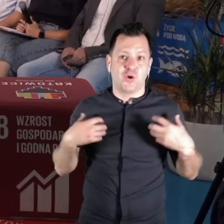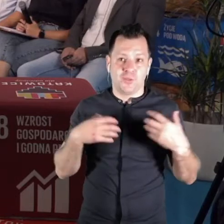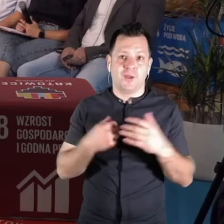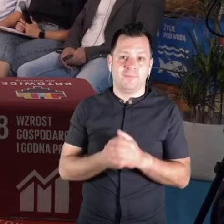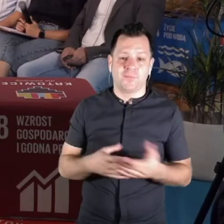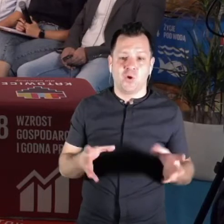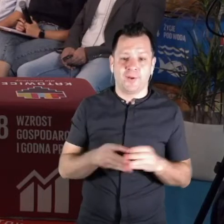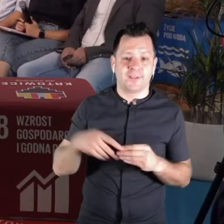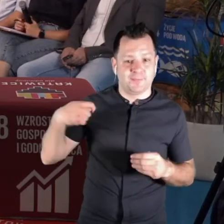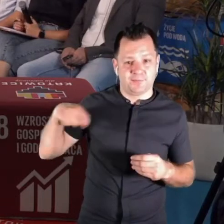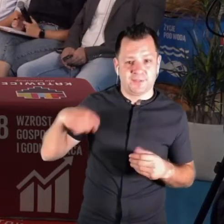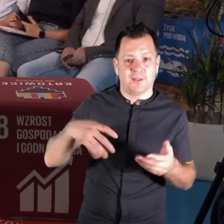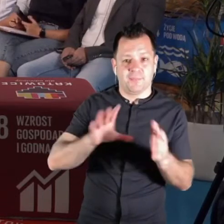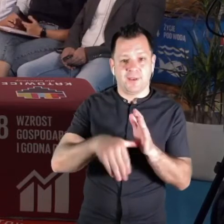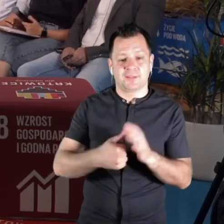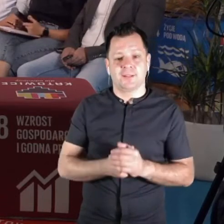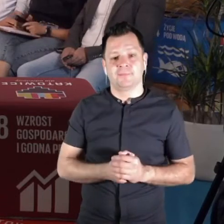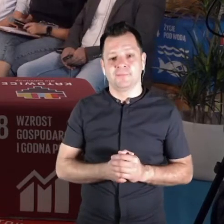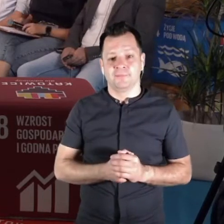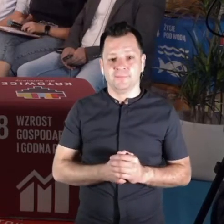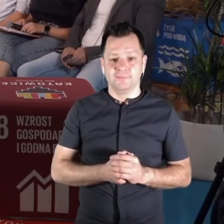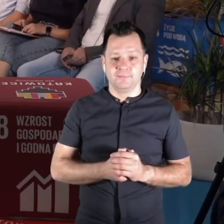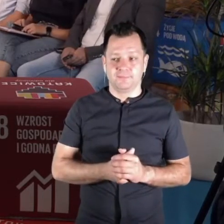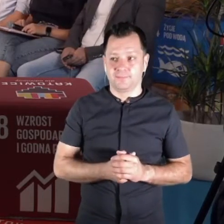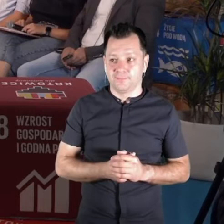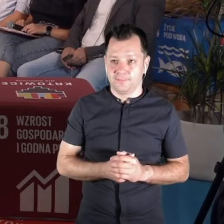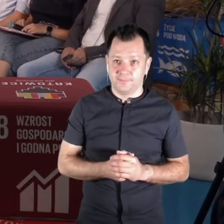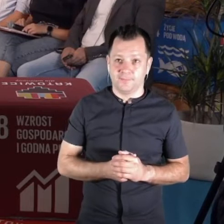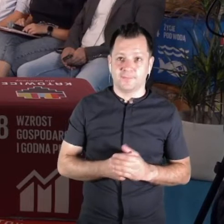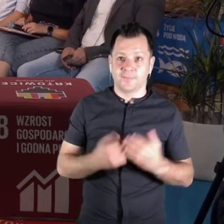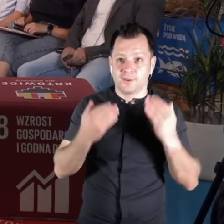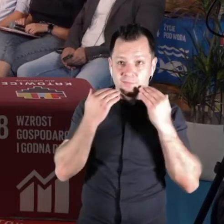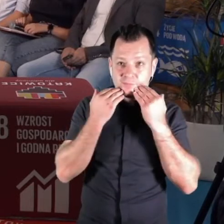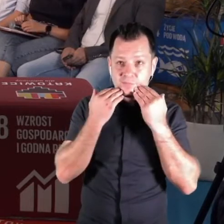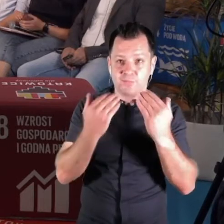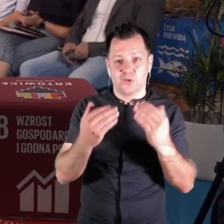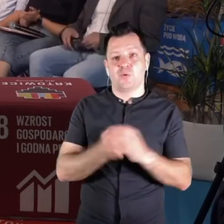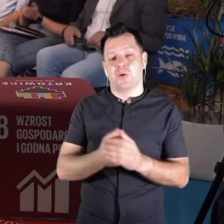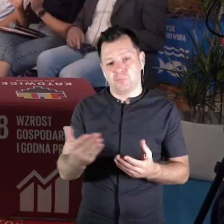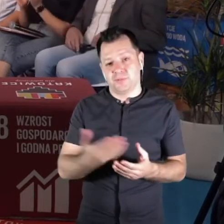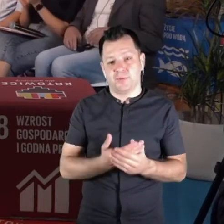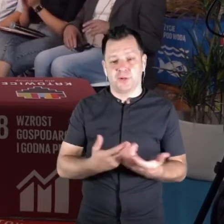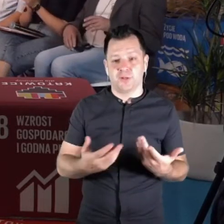prezydentem. Dziękuję Państwu bardzo za uwagę i zapraszam do Urban Lab Rzeszów.